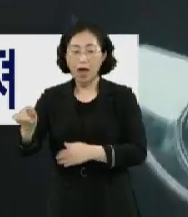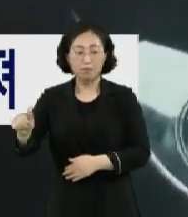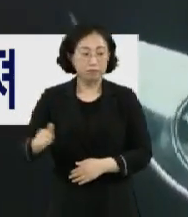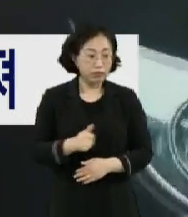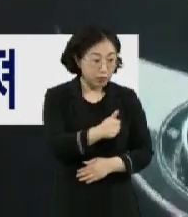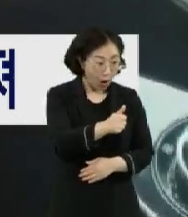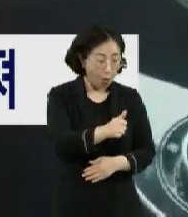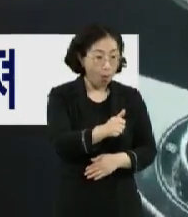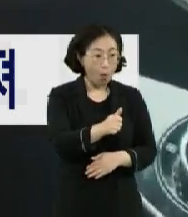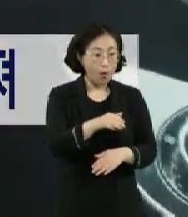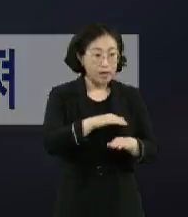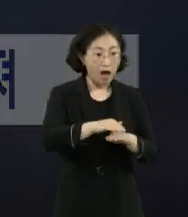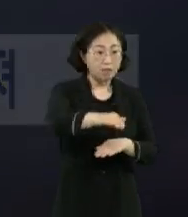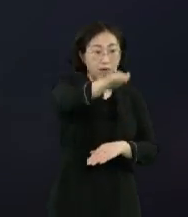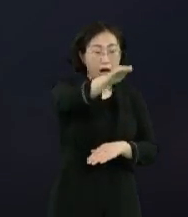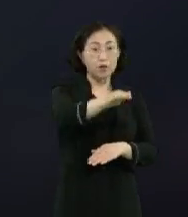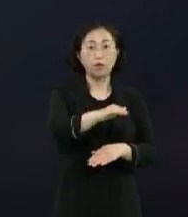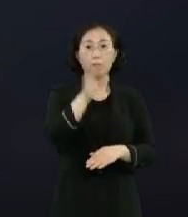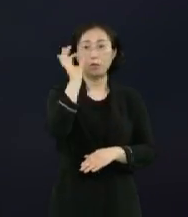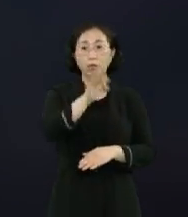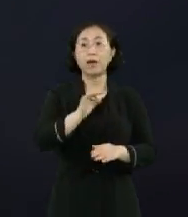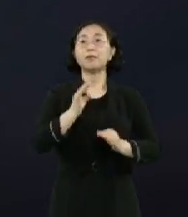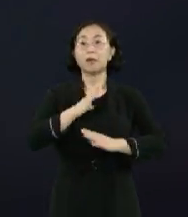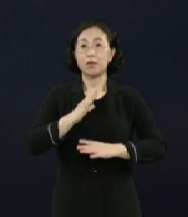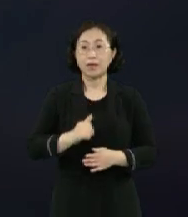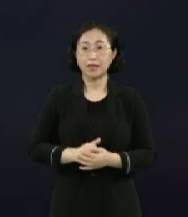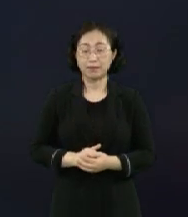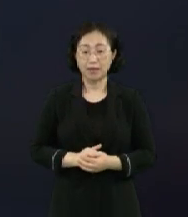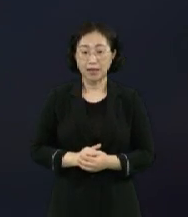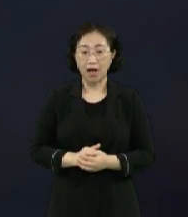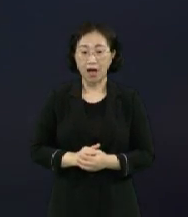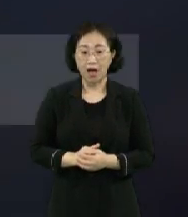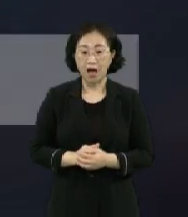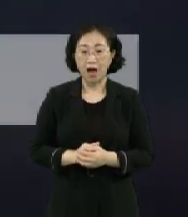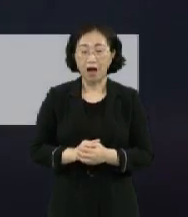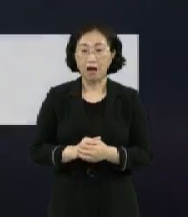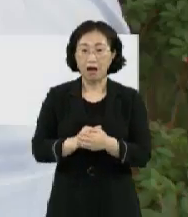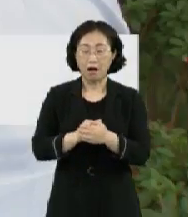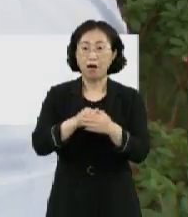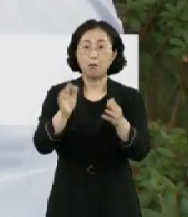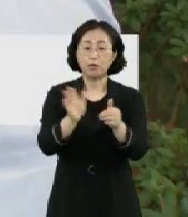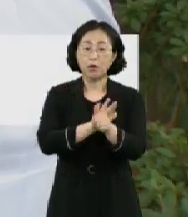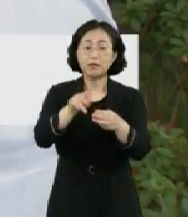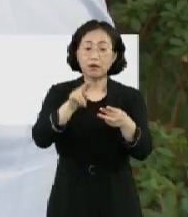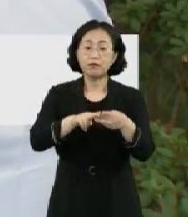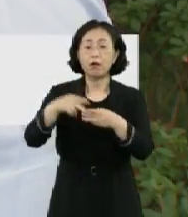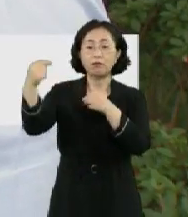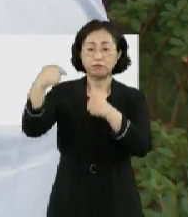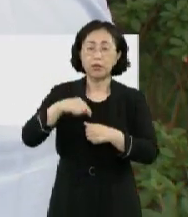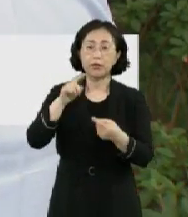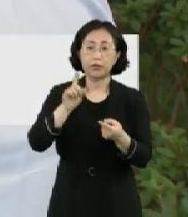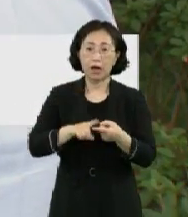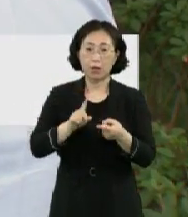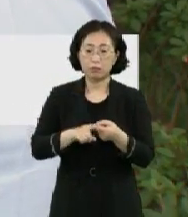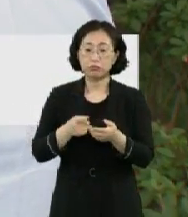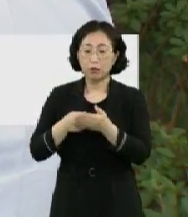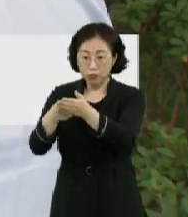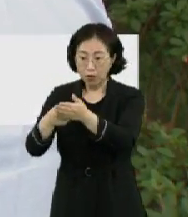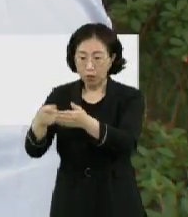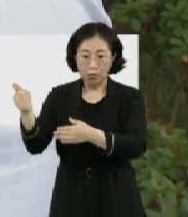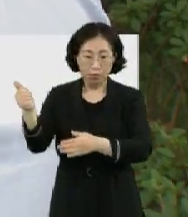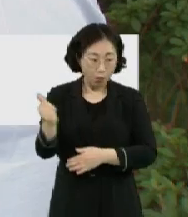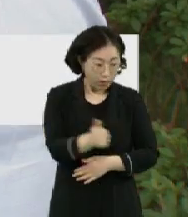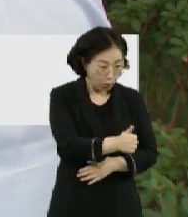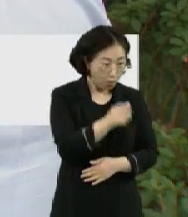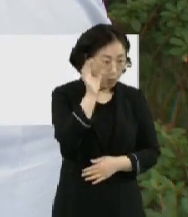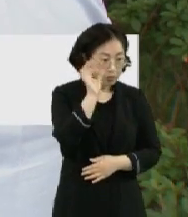정문으로 빠져나가는 걸 보고 깜짝 놀랐습니다. 자동차 서비스 센터에서 하라는 대로 움직였고 접수를 했는데 나와서 차가 없을